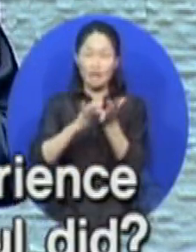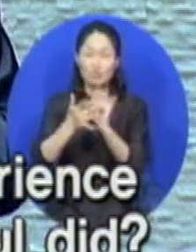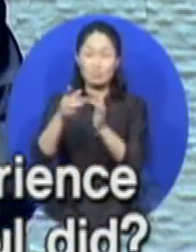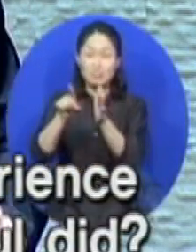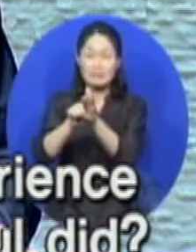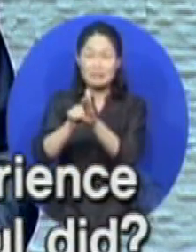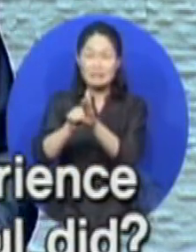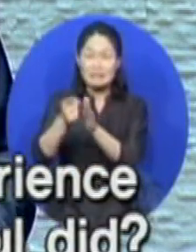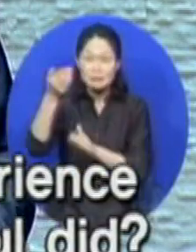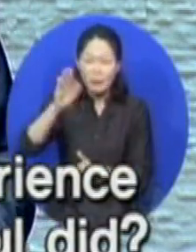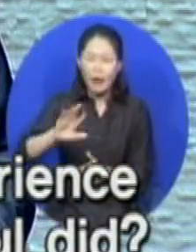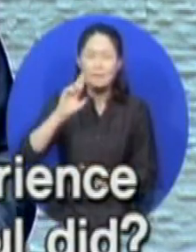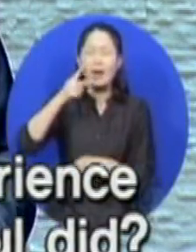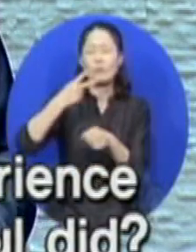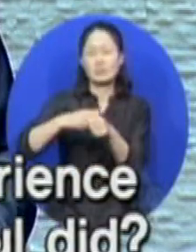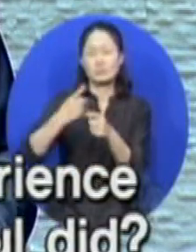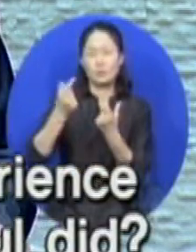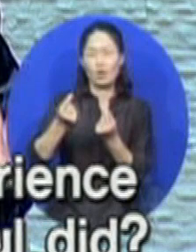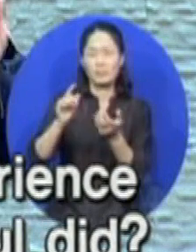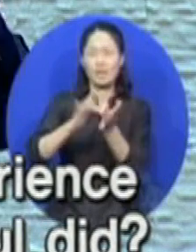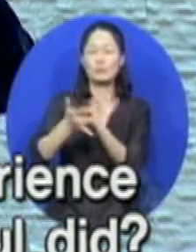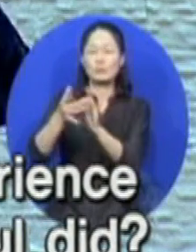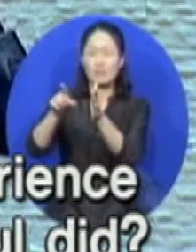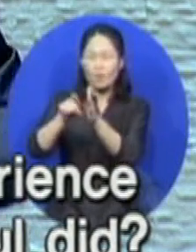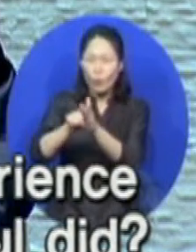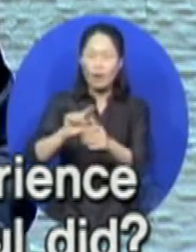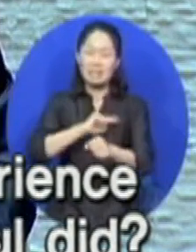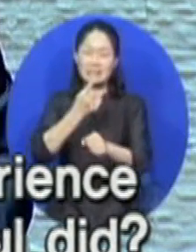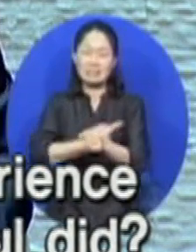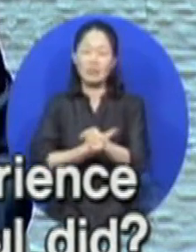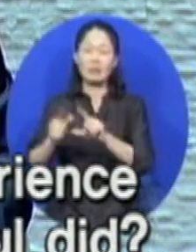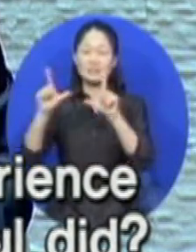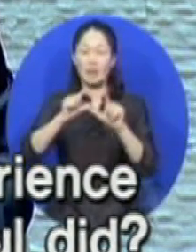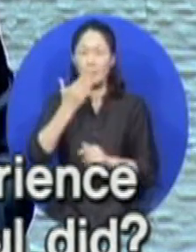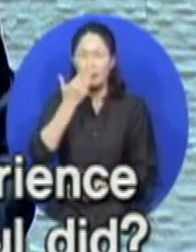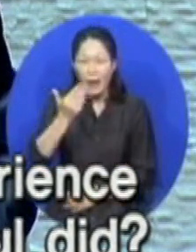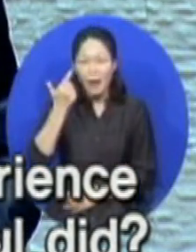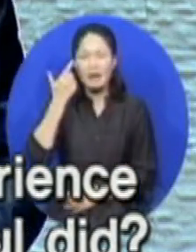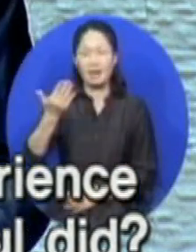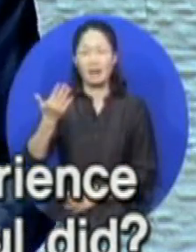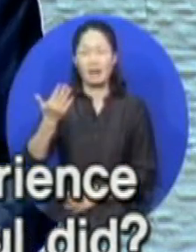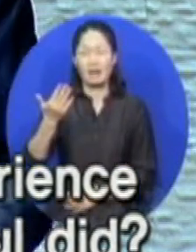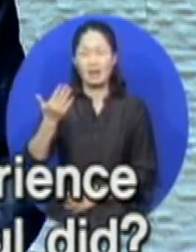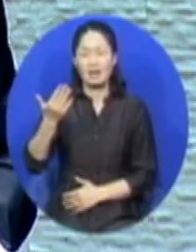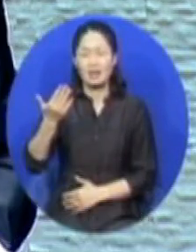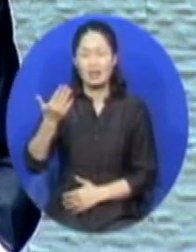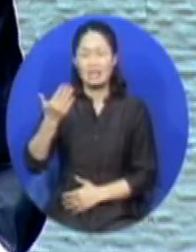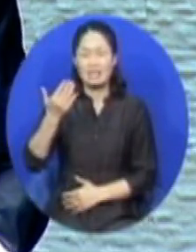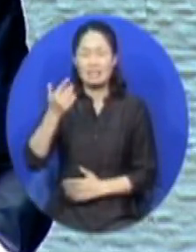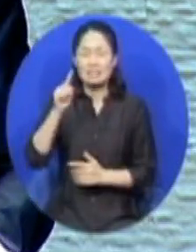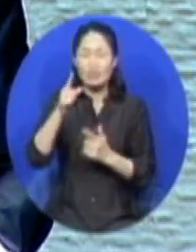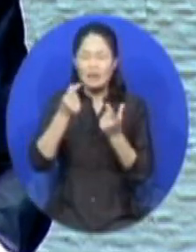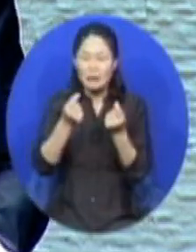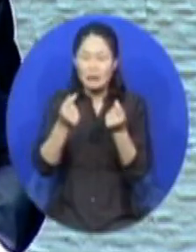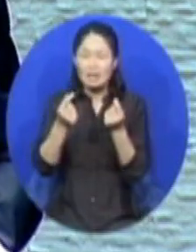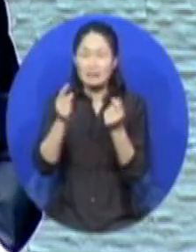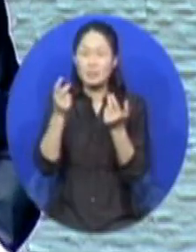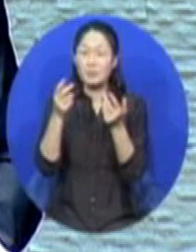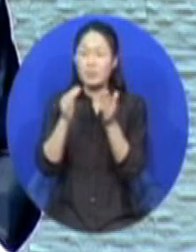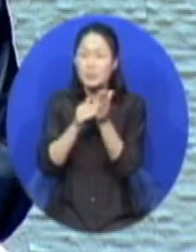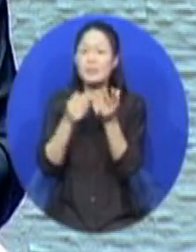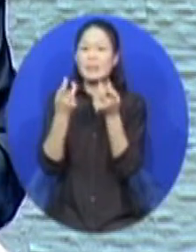사도 바울처럼 이렇게 예수를 믿고 그 능력의 삶을 살 수 있을까 그치 미리